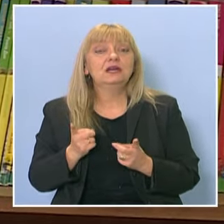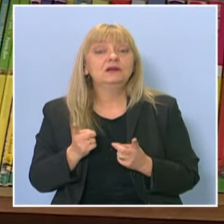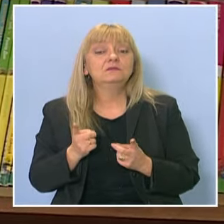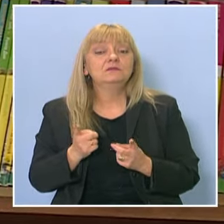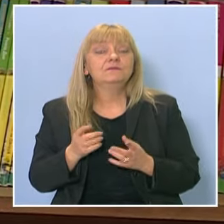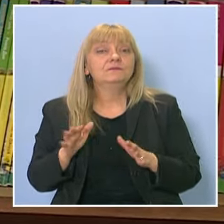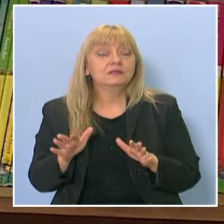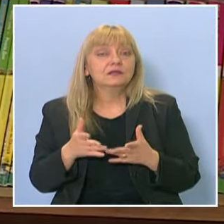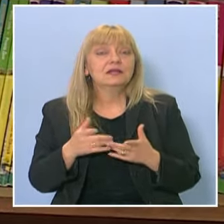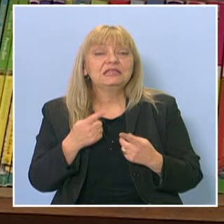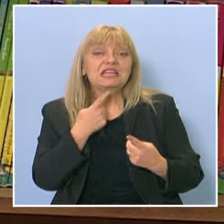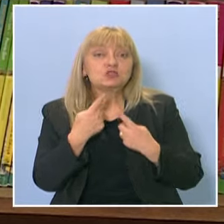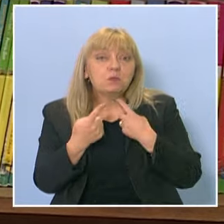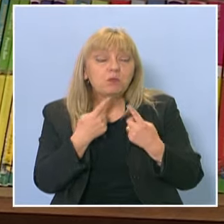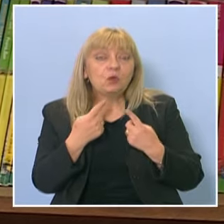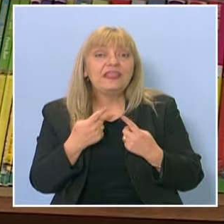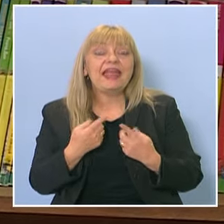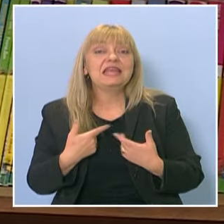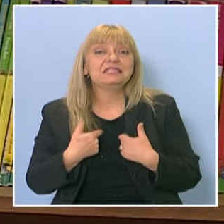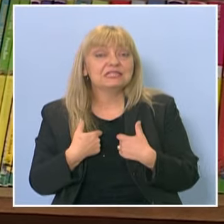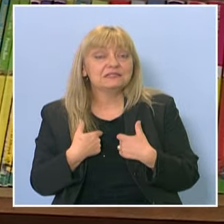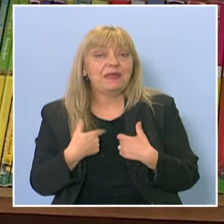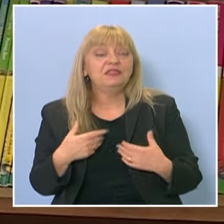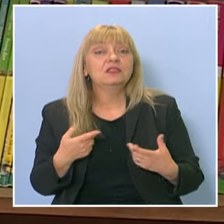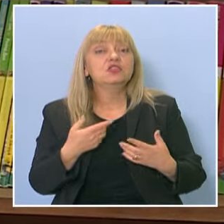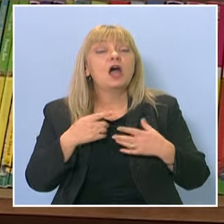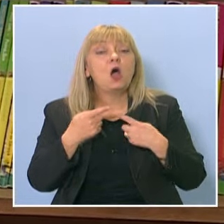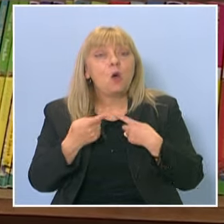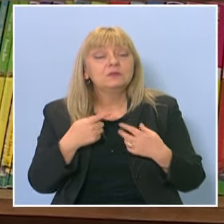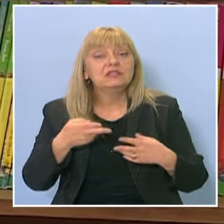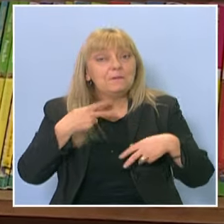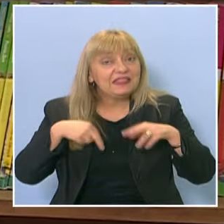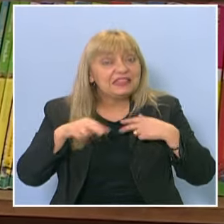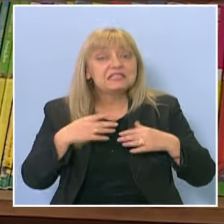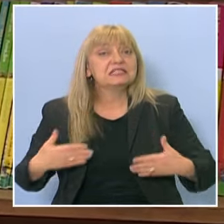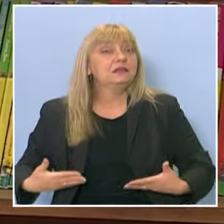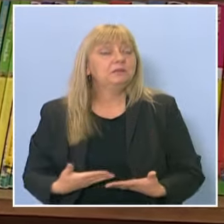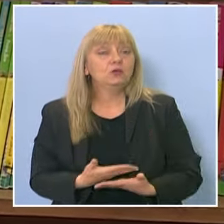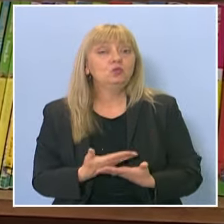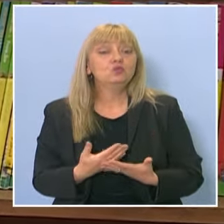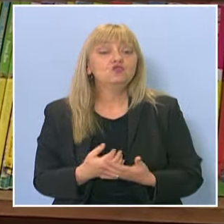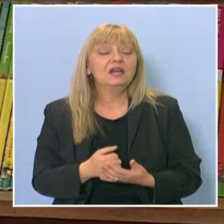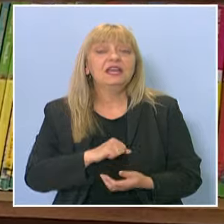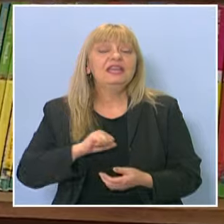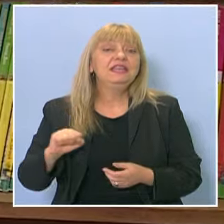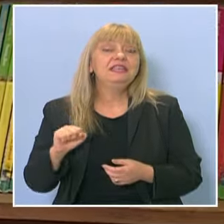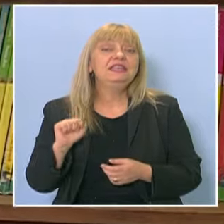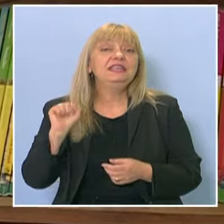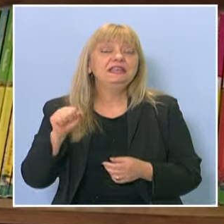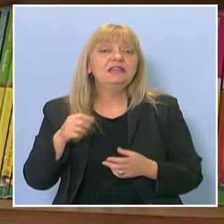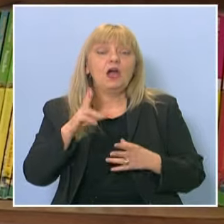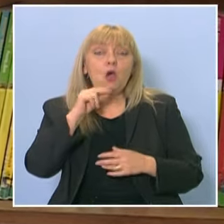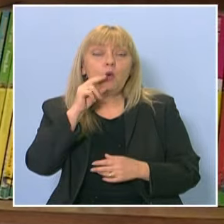да започнат да споделят с мен, да общуват с мен, да ме търсят при нужда и съответно да